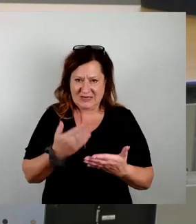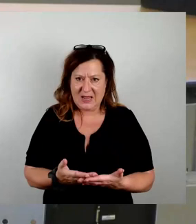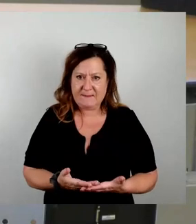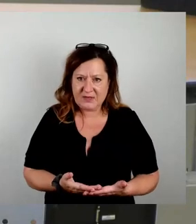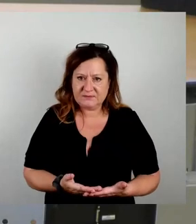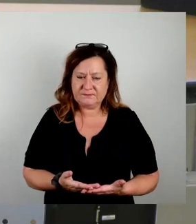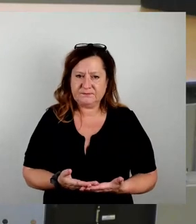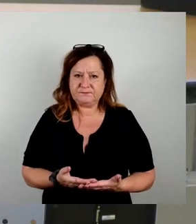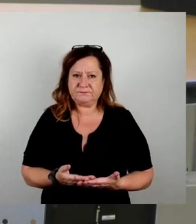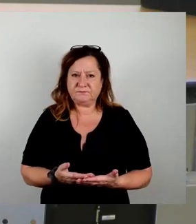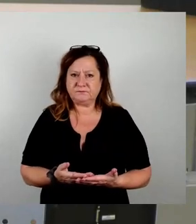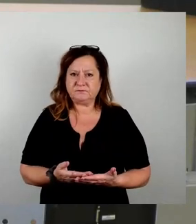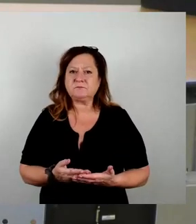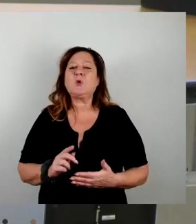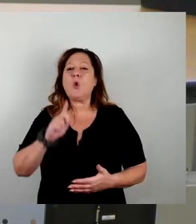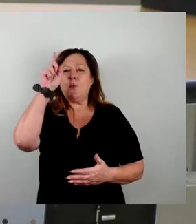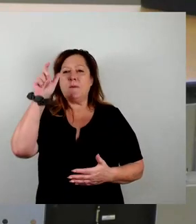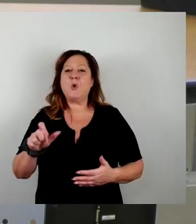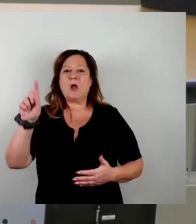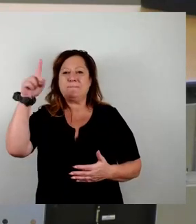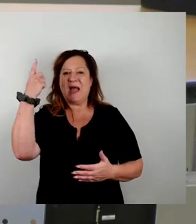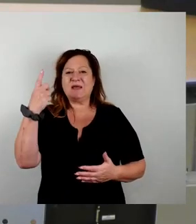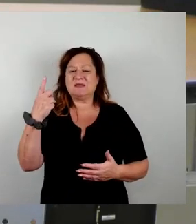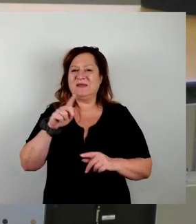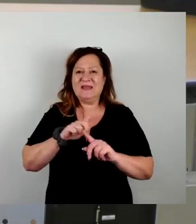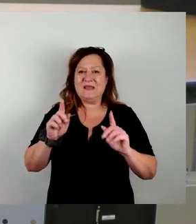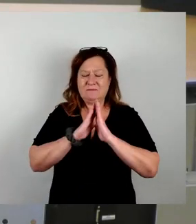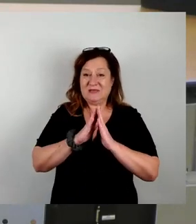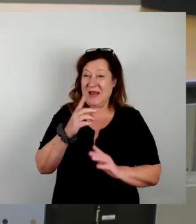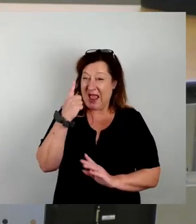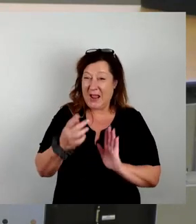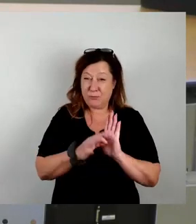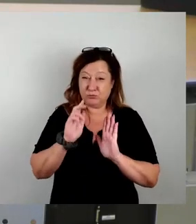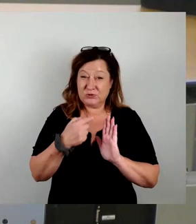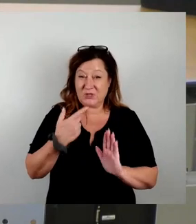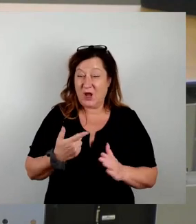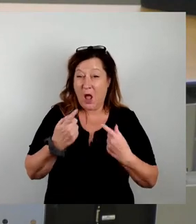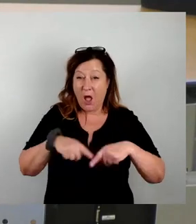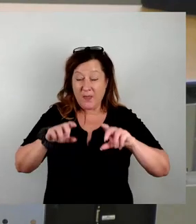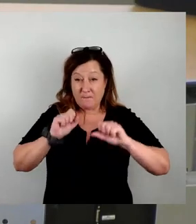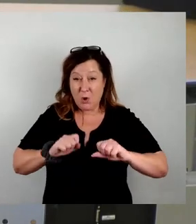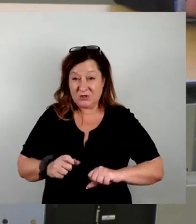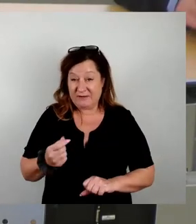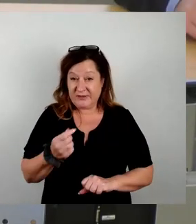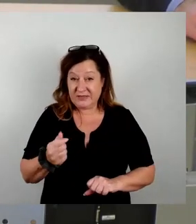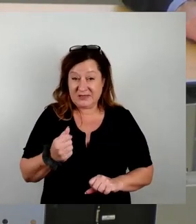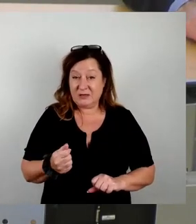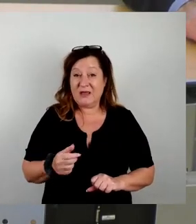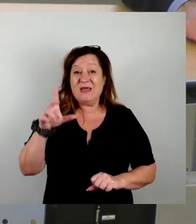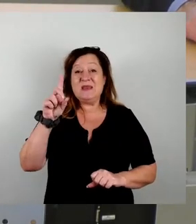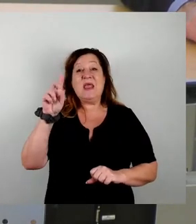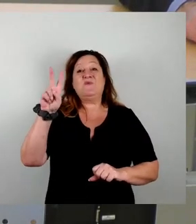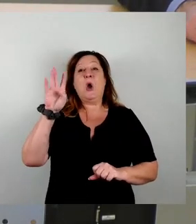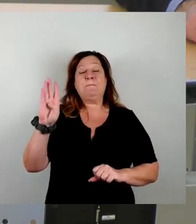nicht zustimmen und werden den Oberbürgermeister nicht binden wollen. Denn eins ist Fakt: Was ist die Alternative in der Finanzierung? Wir haben uns das von der DVB mal vorstellen